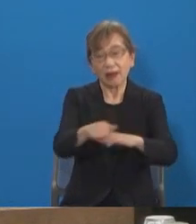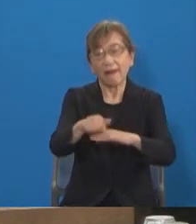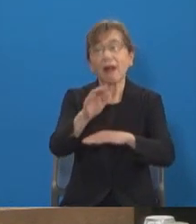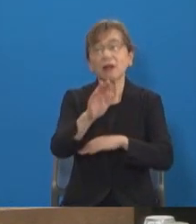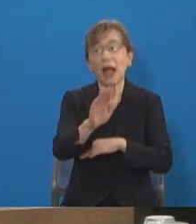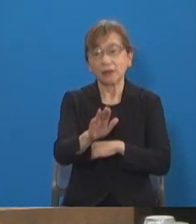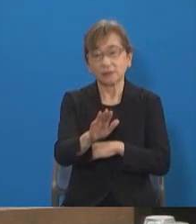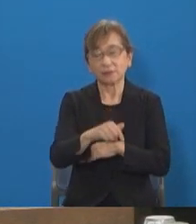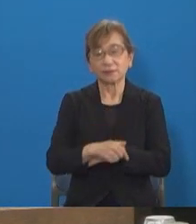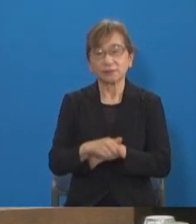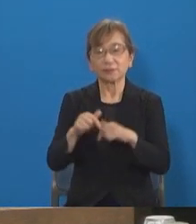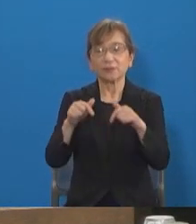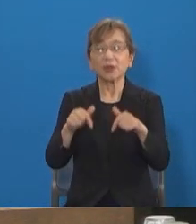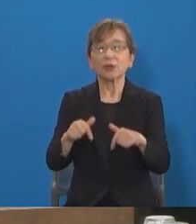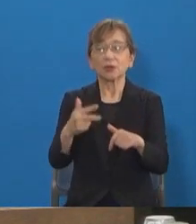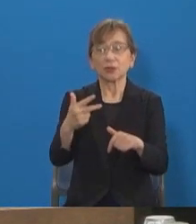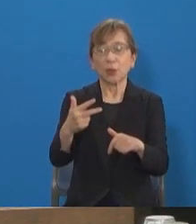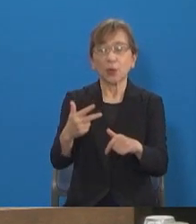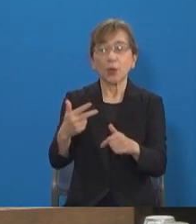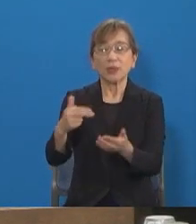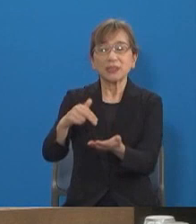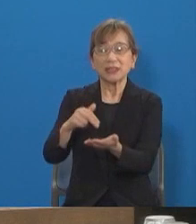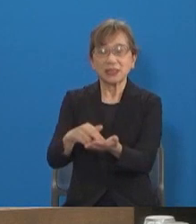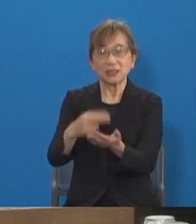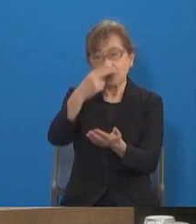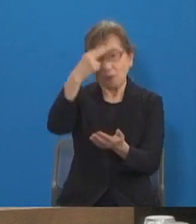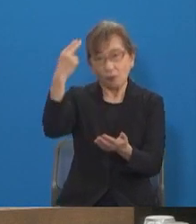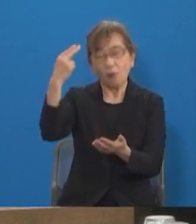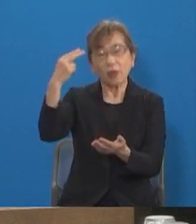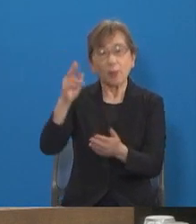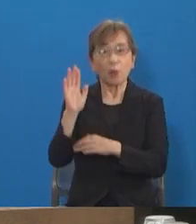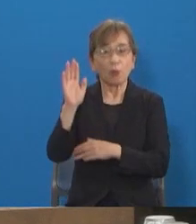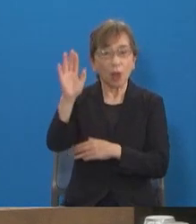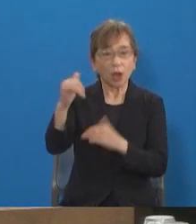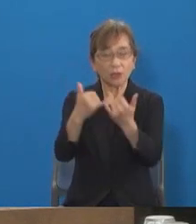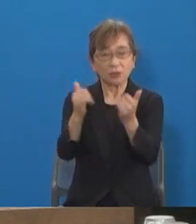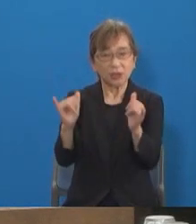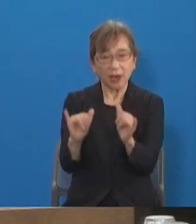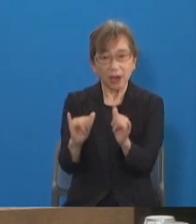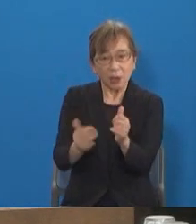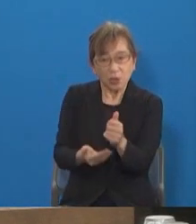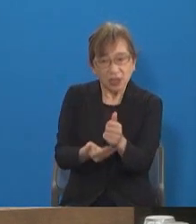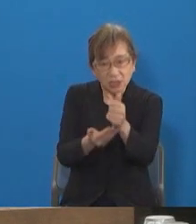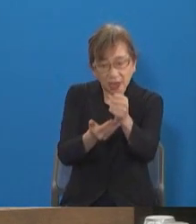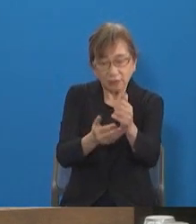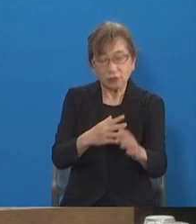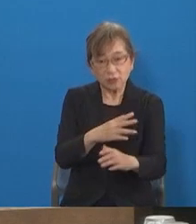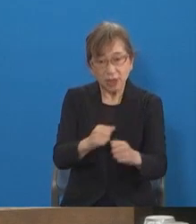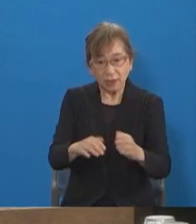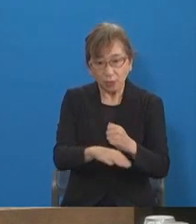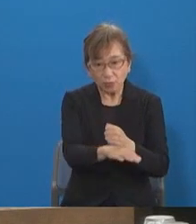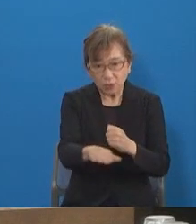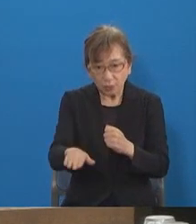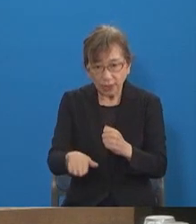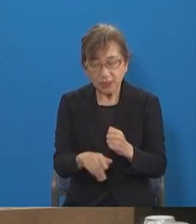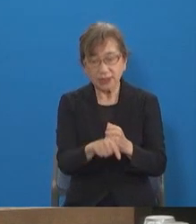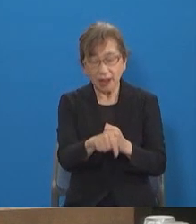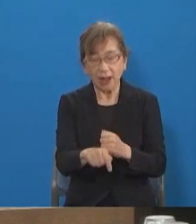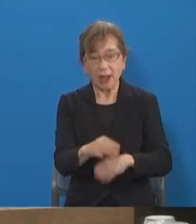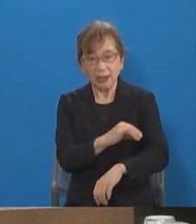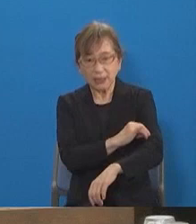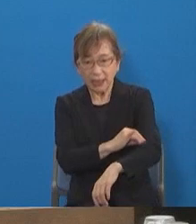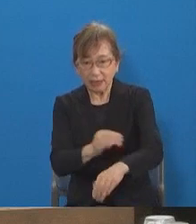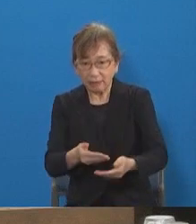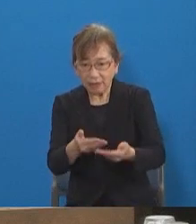ねします。京都市立高校においても、これからの社会を支える生徒の皆さんが、献血の意